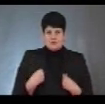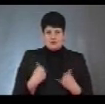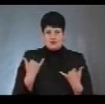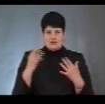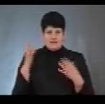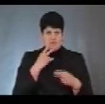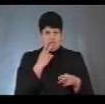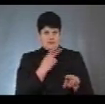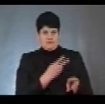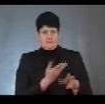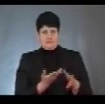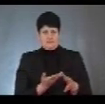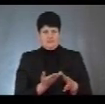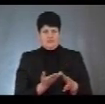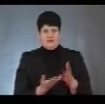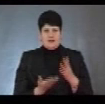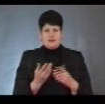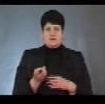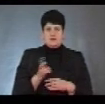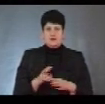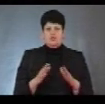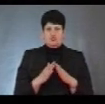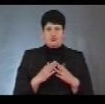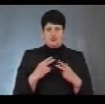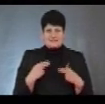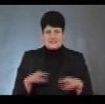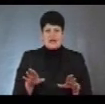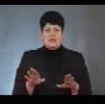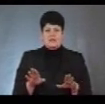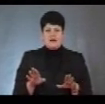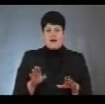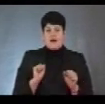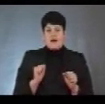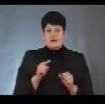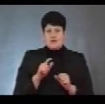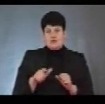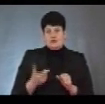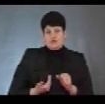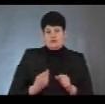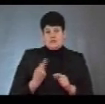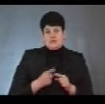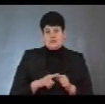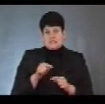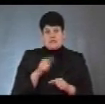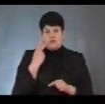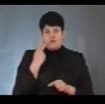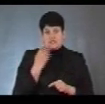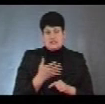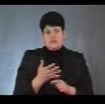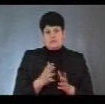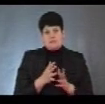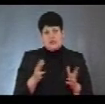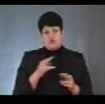всі звертають увагу, але ти їх прийшла додому і зняла, а такі люди живуть з цим постійно. З постійною такою